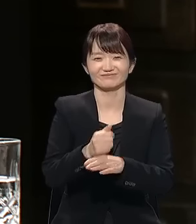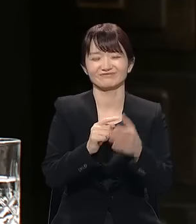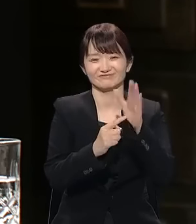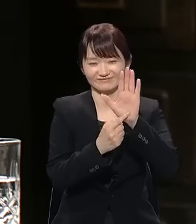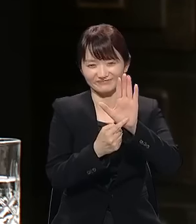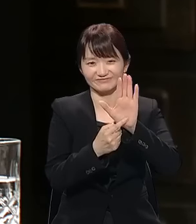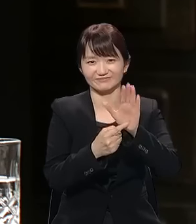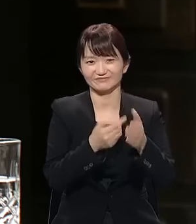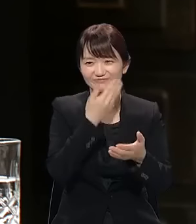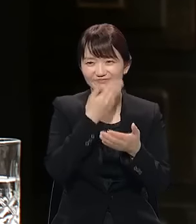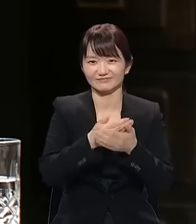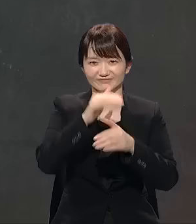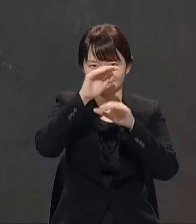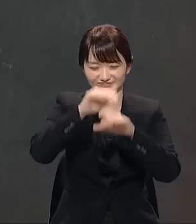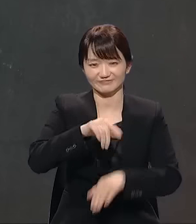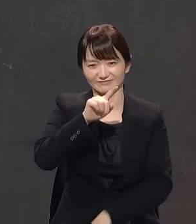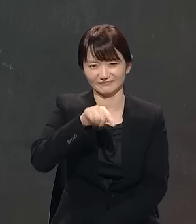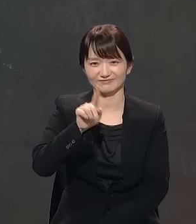체크포인트